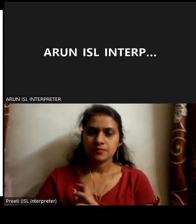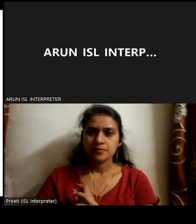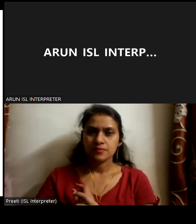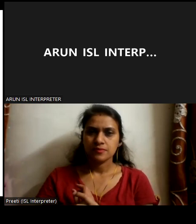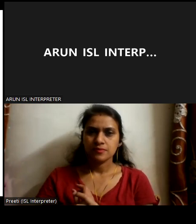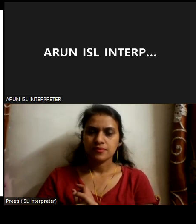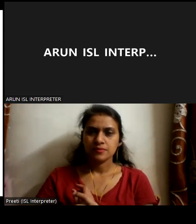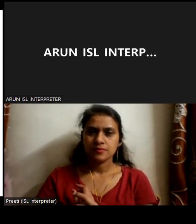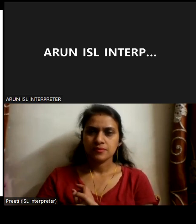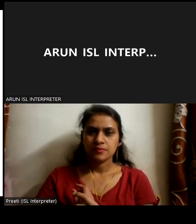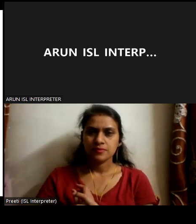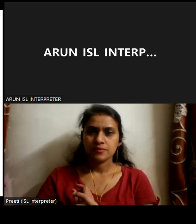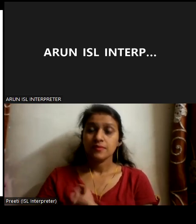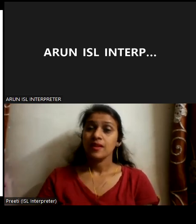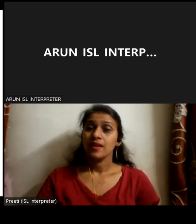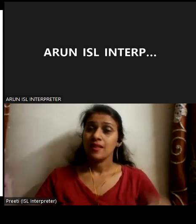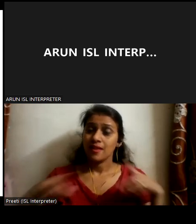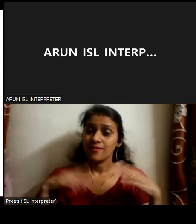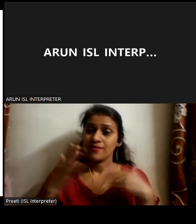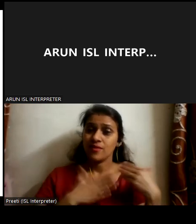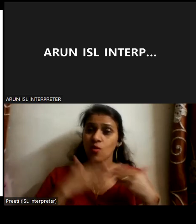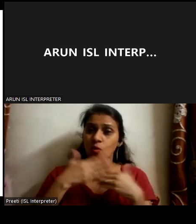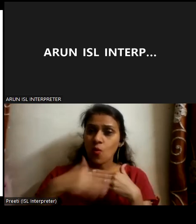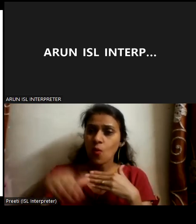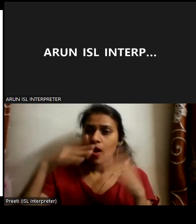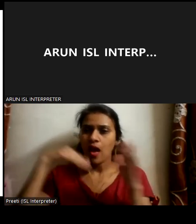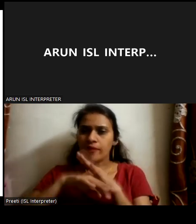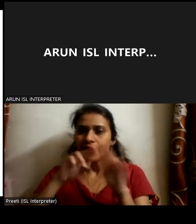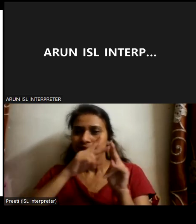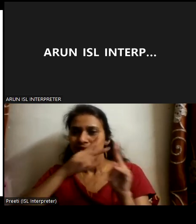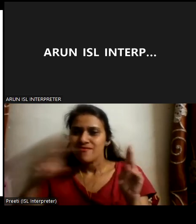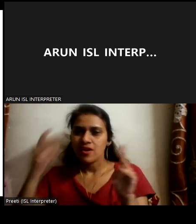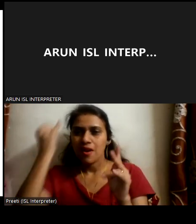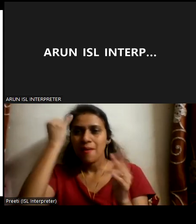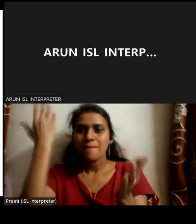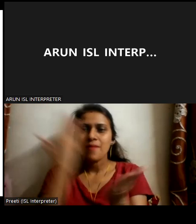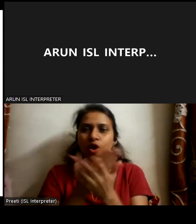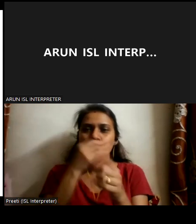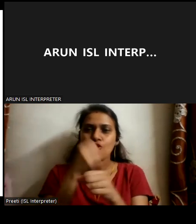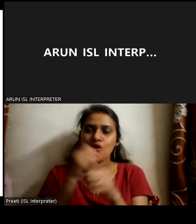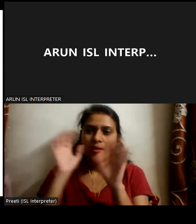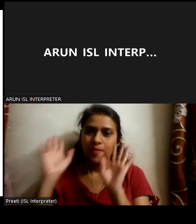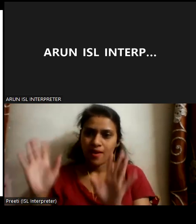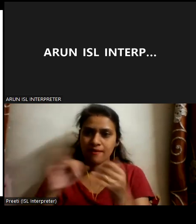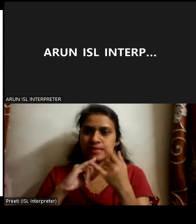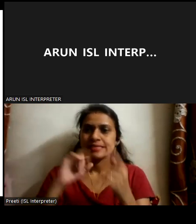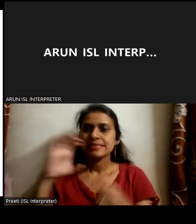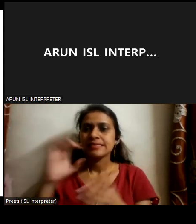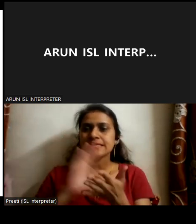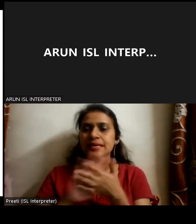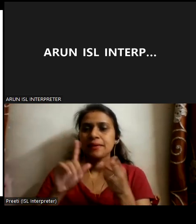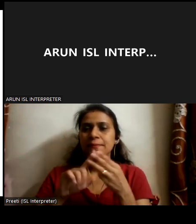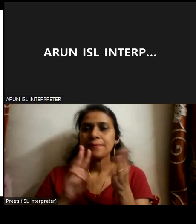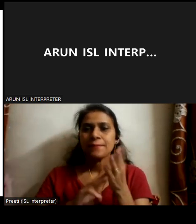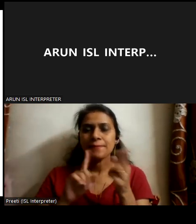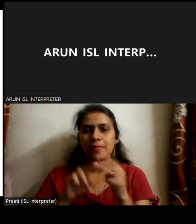के विकास के जो योजनाएं हैं या उसका पूरा संदर्भ है उसको समझने की हम कोशिश करते हैं. सो